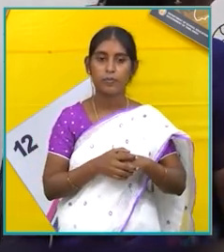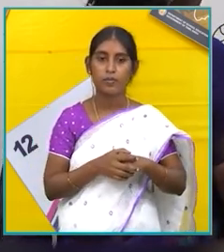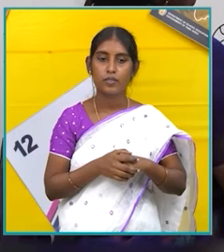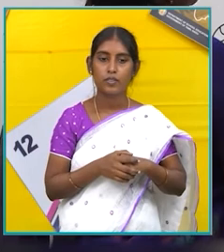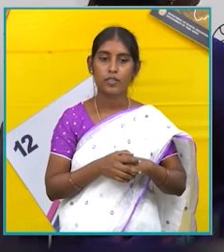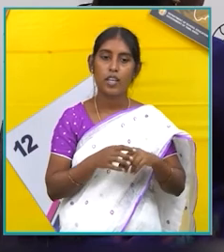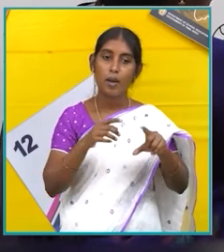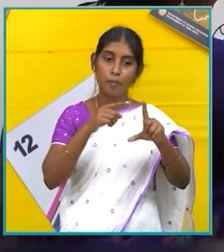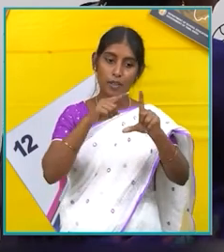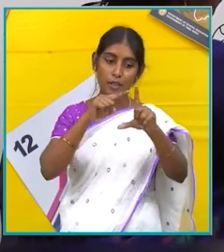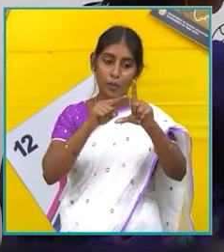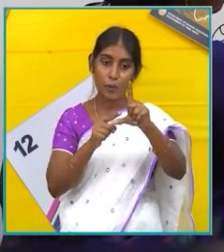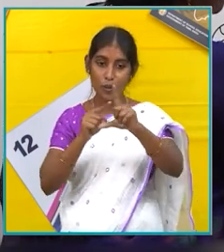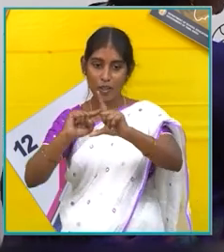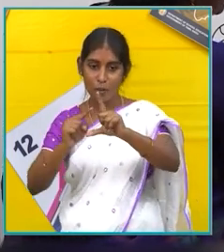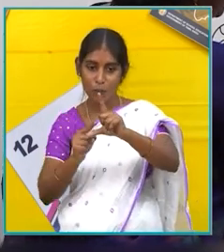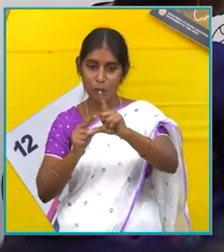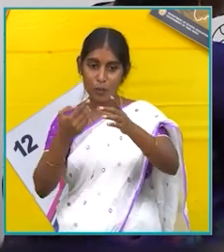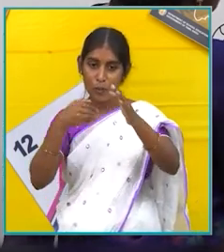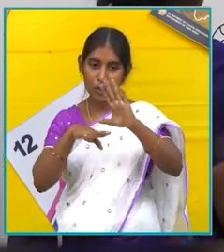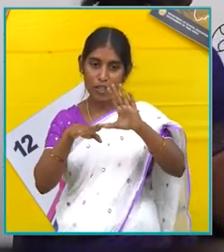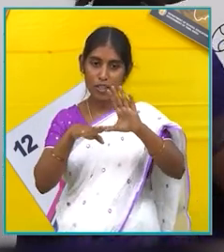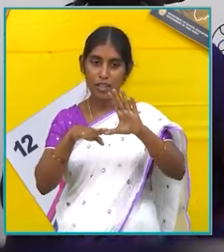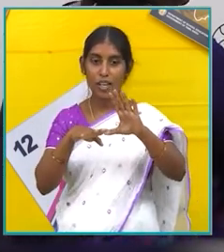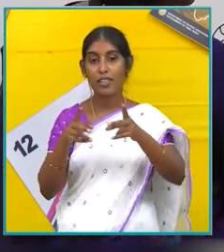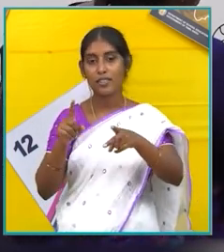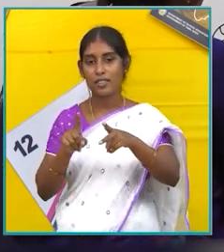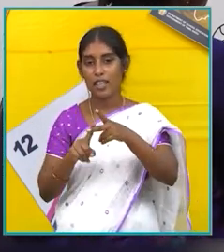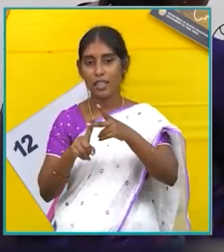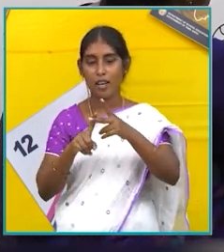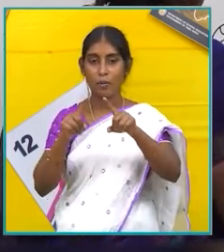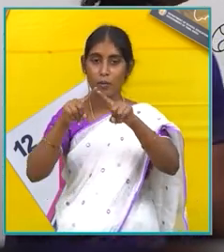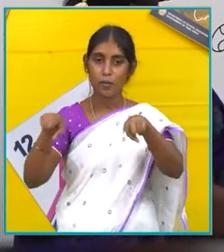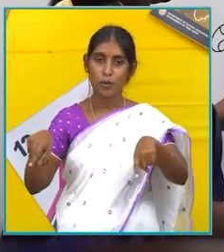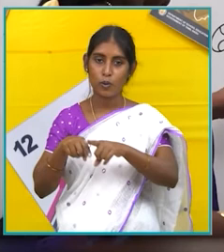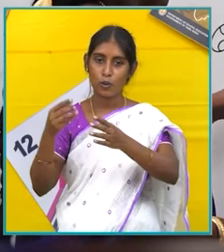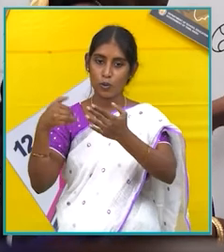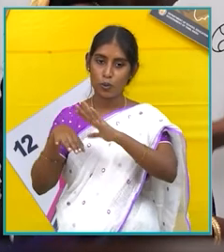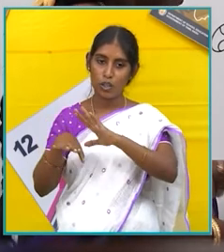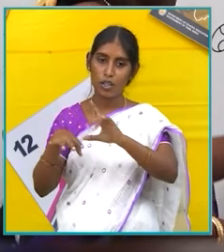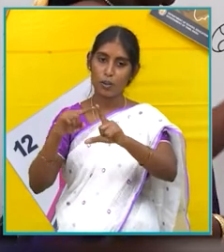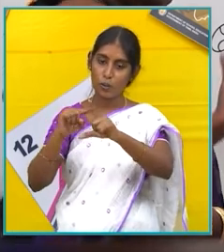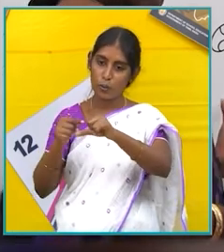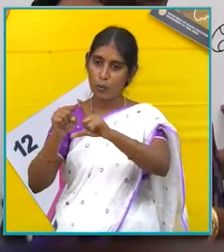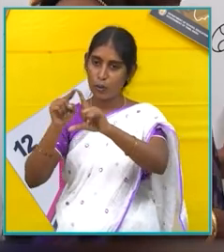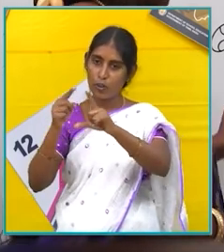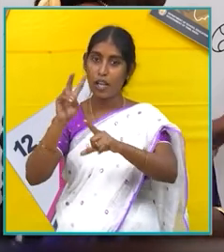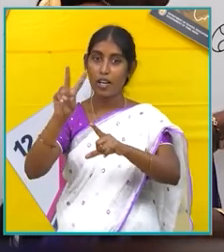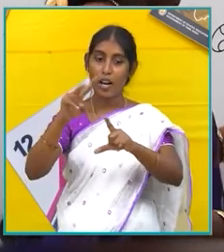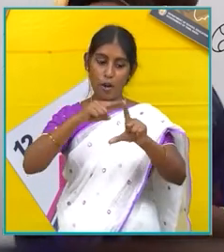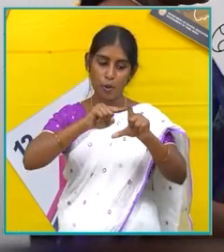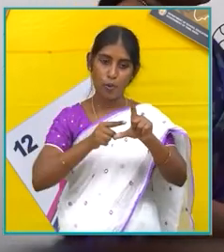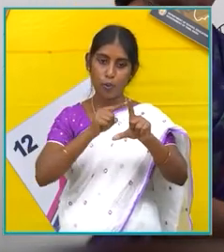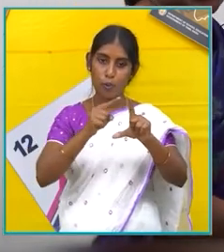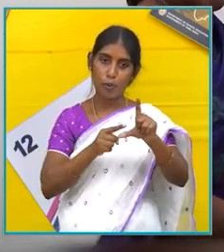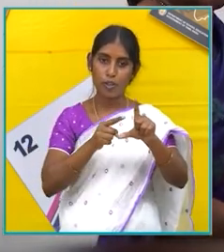மாதிரி இந்த கோணம் இரண்டாவது முக்கோணத்துல அதே மாதிரி இந்த கோணம் இந்த பக்கம் ஒரு முக்கோணத்தோட